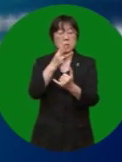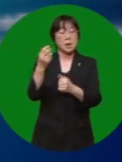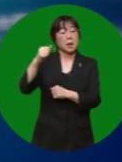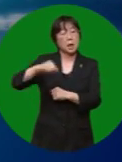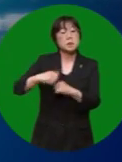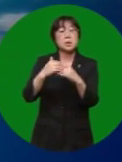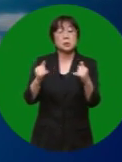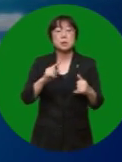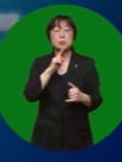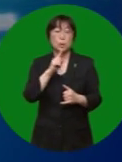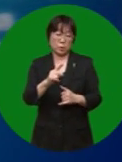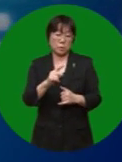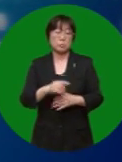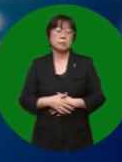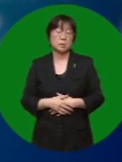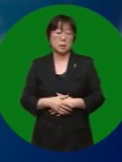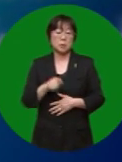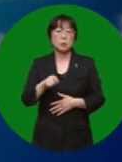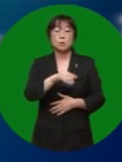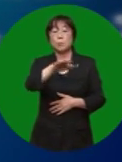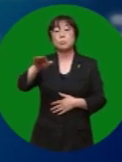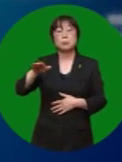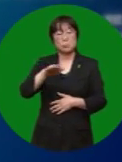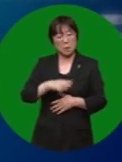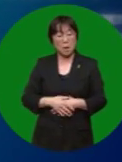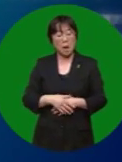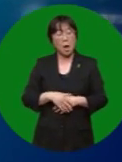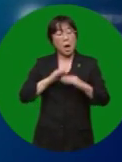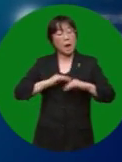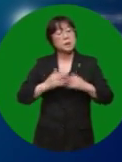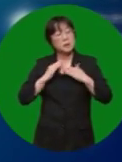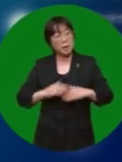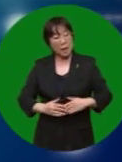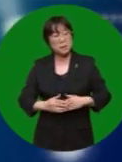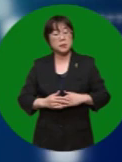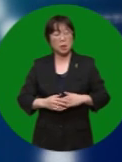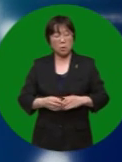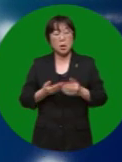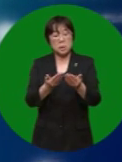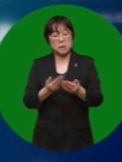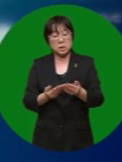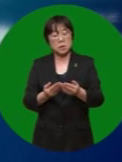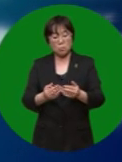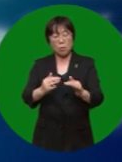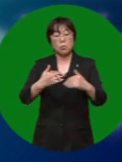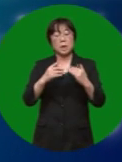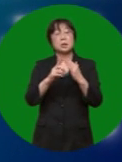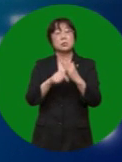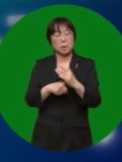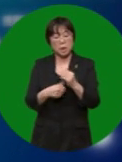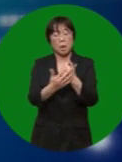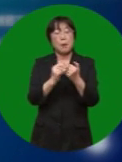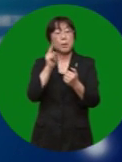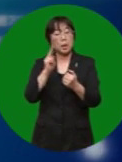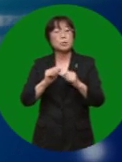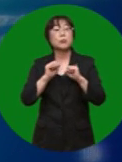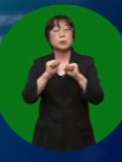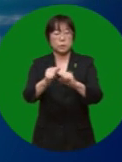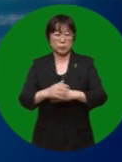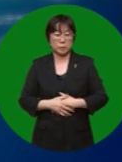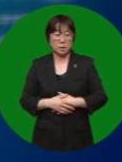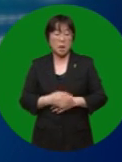者とも言われる中で、まずはこの皆さん方安全安心を地震の第一波を受けた時には守れるようにしよう